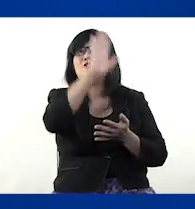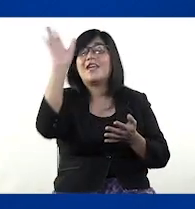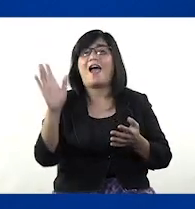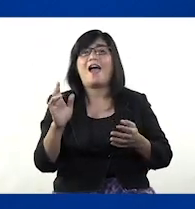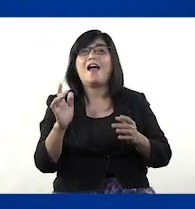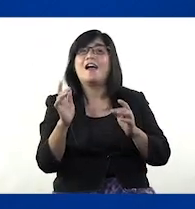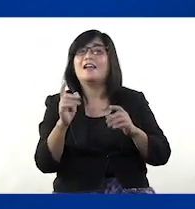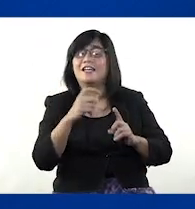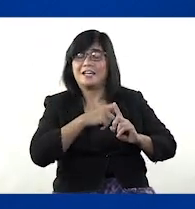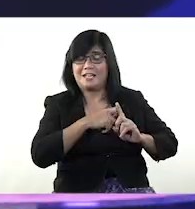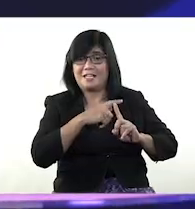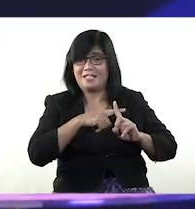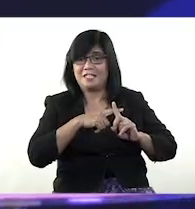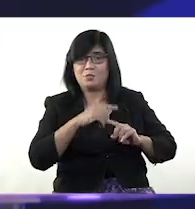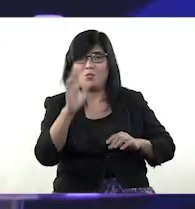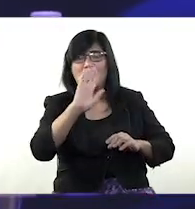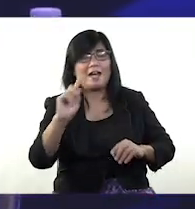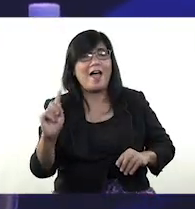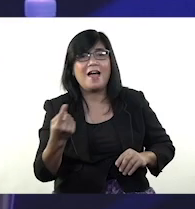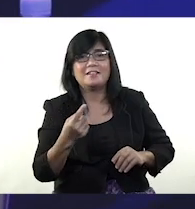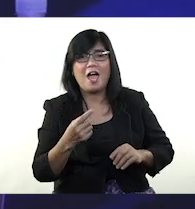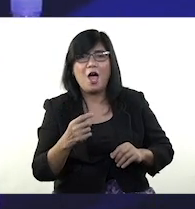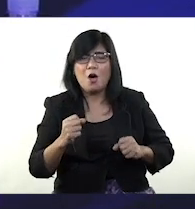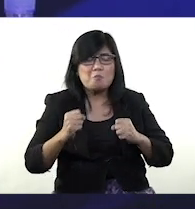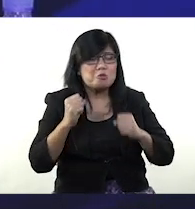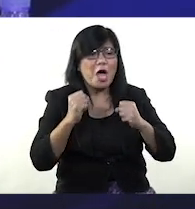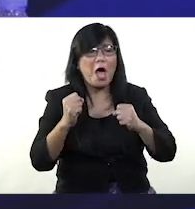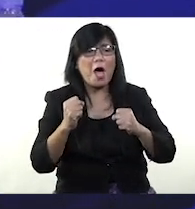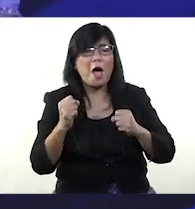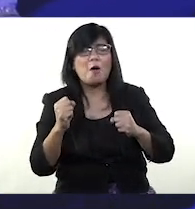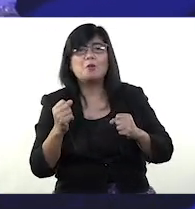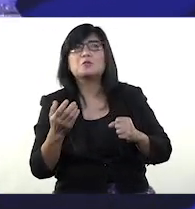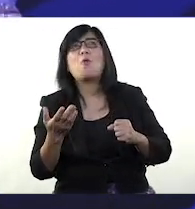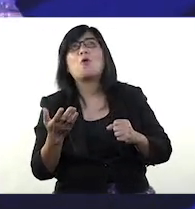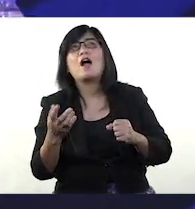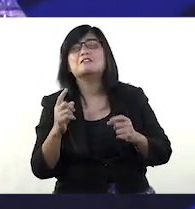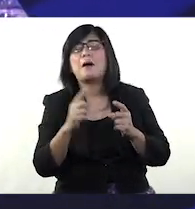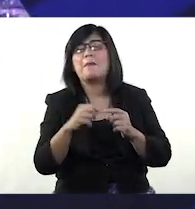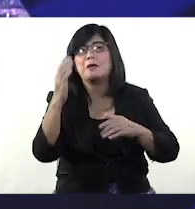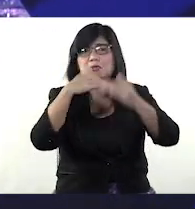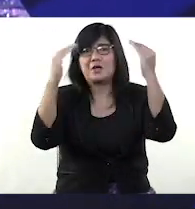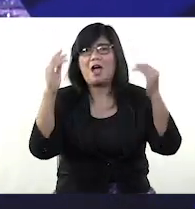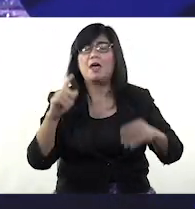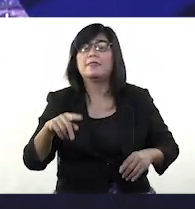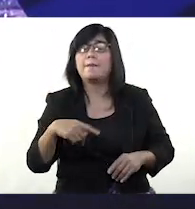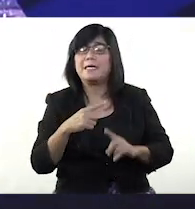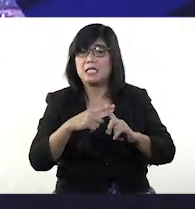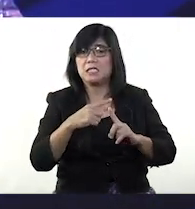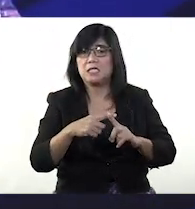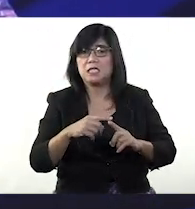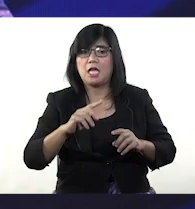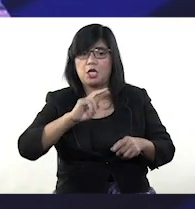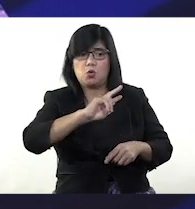serious kekristenan bukan sekedar yang manusia berupaya mudah-mudahan sampai ke surga tapinya Kristen percaya kita diubahkan status